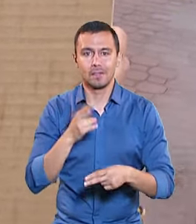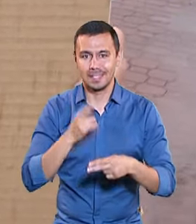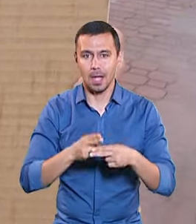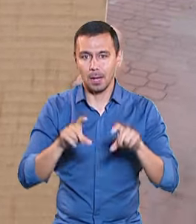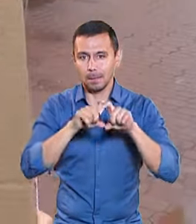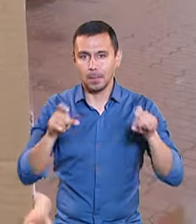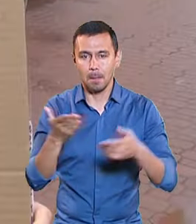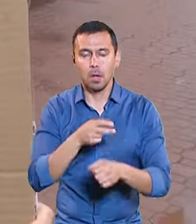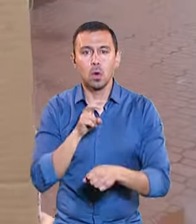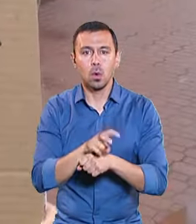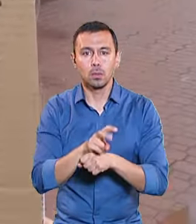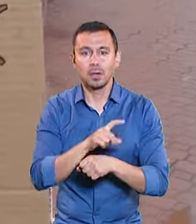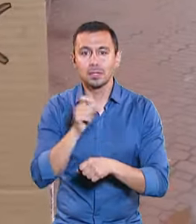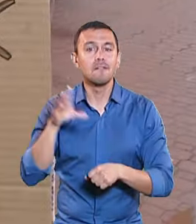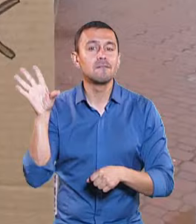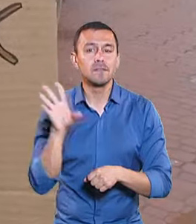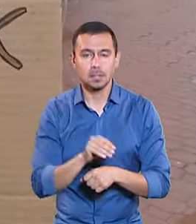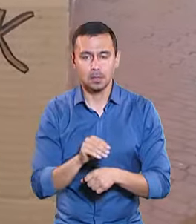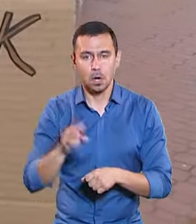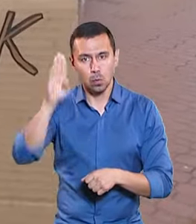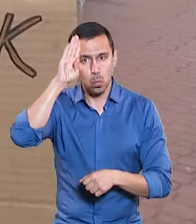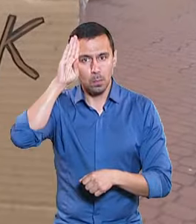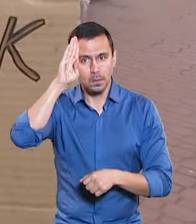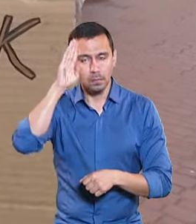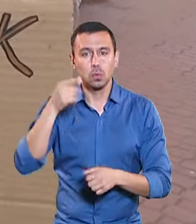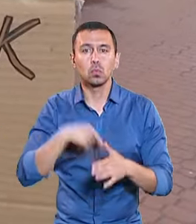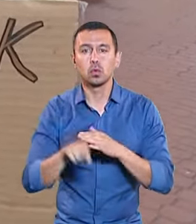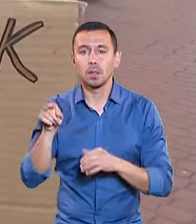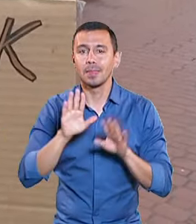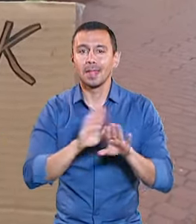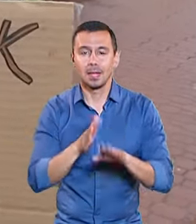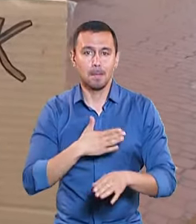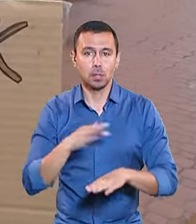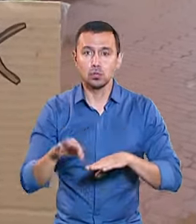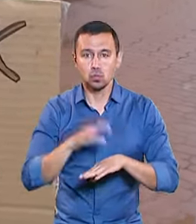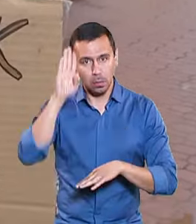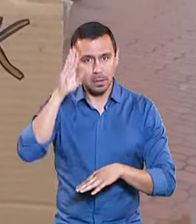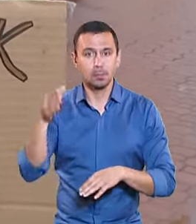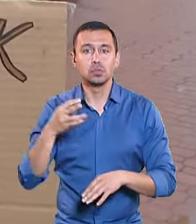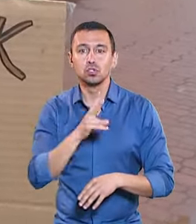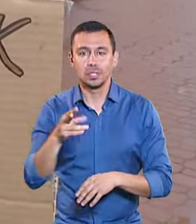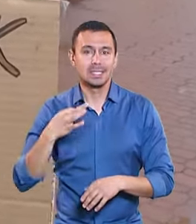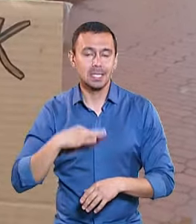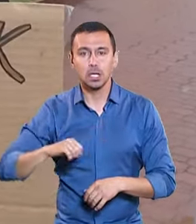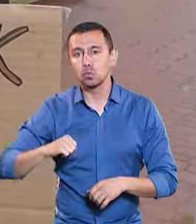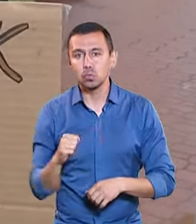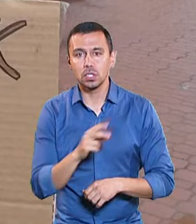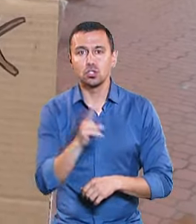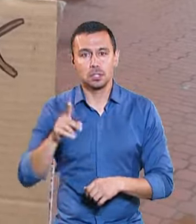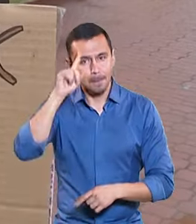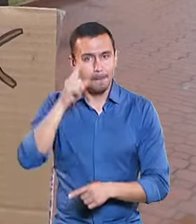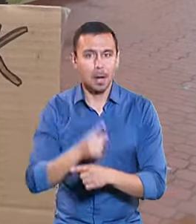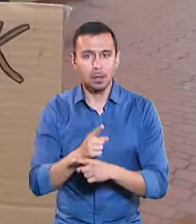ходимо просто за всіх хлопців, тому що там не тільки мій чоловік, там чиїсь сини, чиїсь друзі, чиїсь